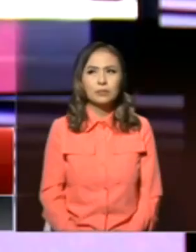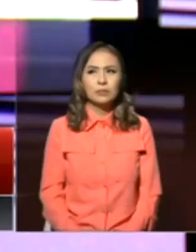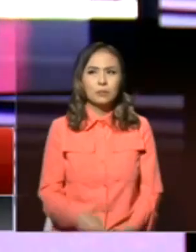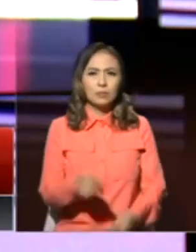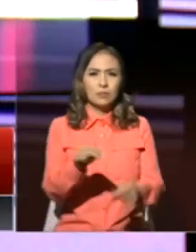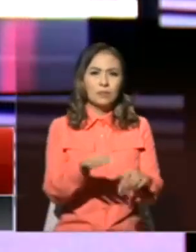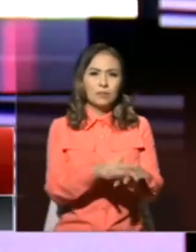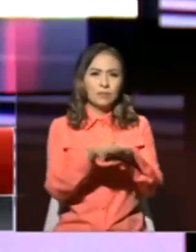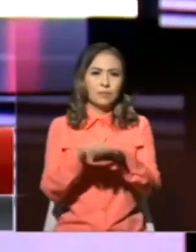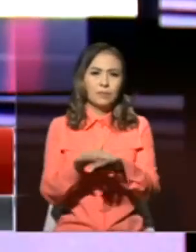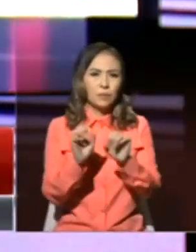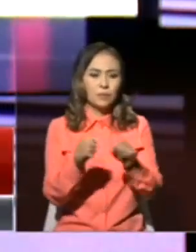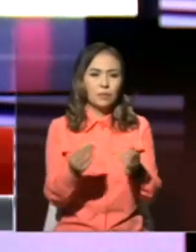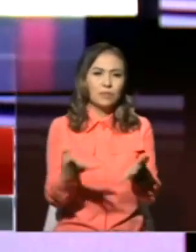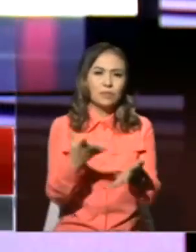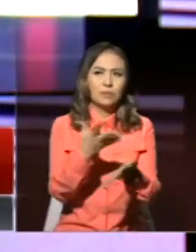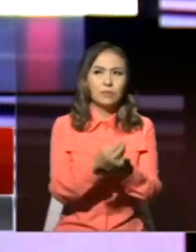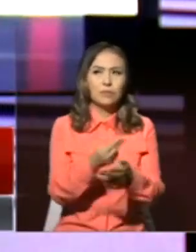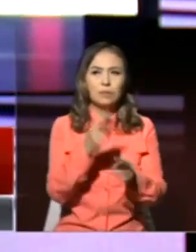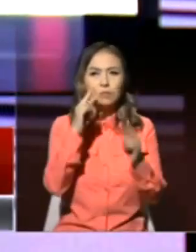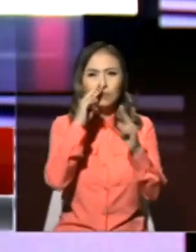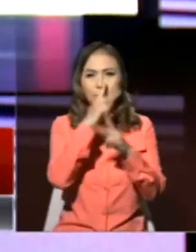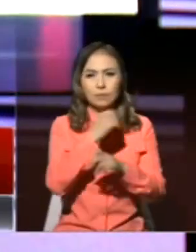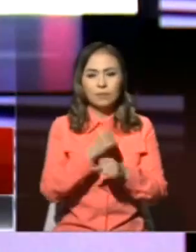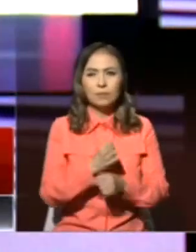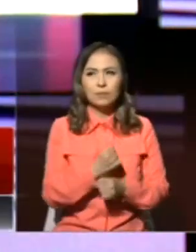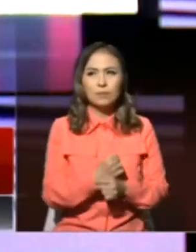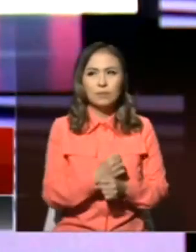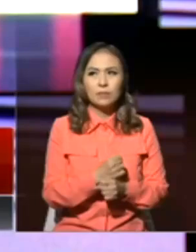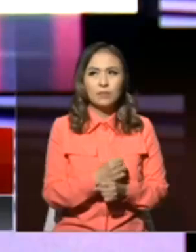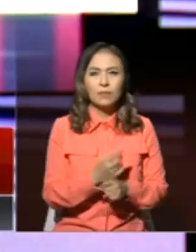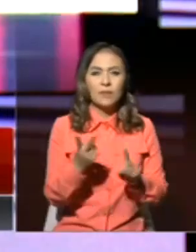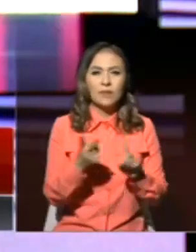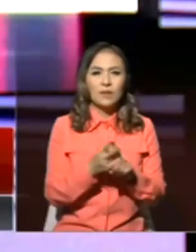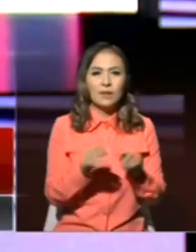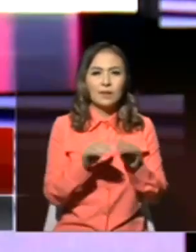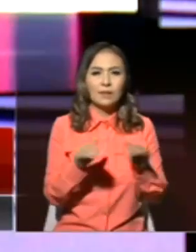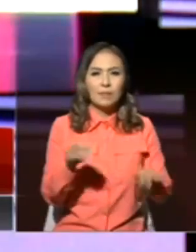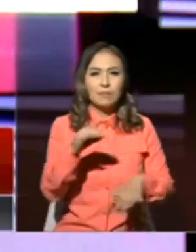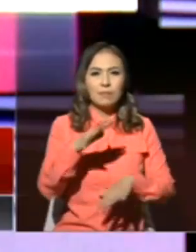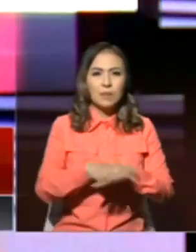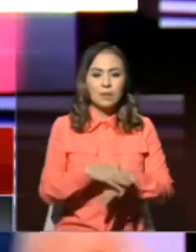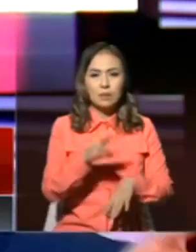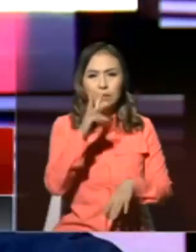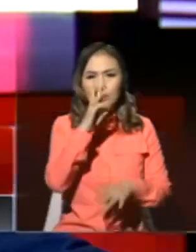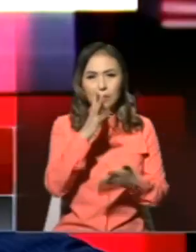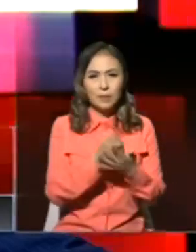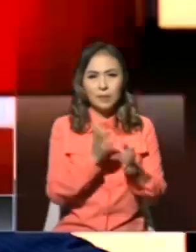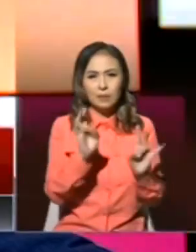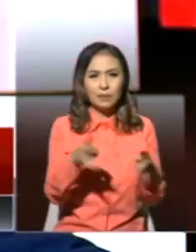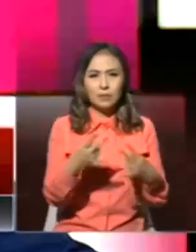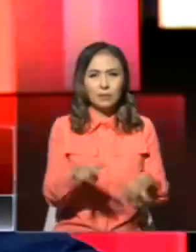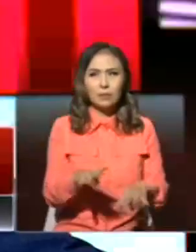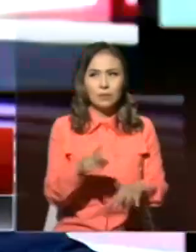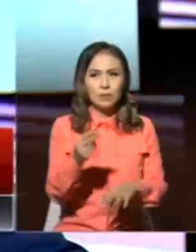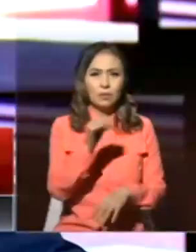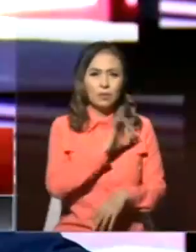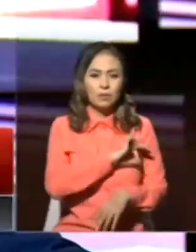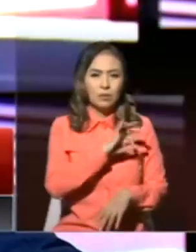салады. Ақшаң соқты бере сал. Ол да дұрыс емес. Екінші деңгейлік банктар бұдан ақша таппай қойсыншы, басқа тауып жатқан ақшалары